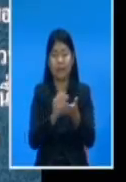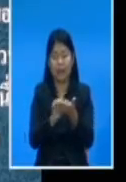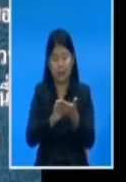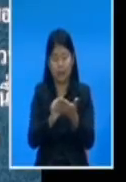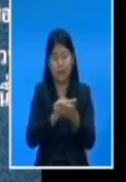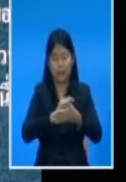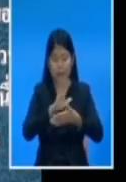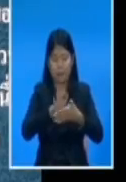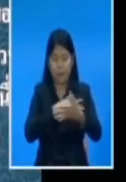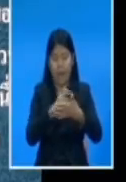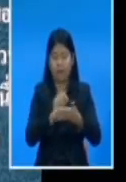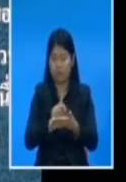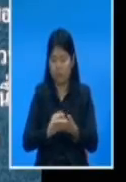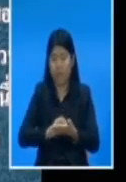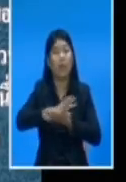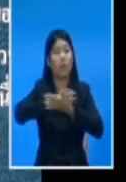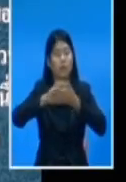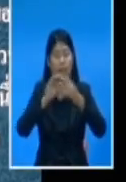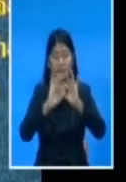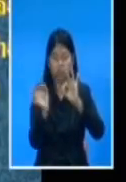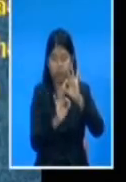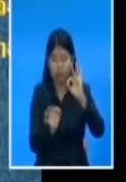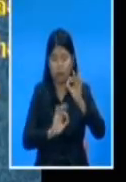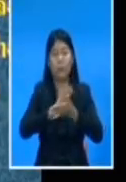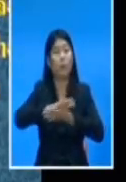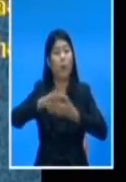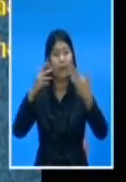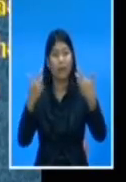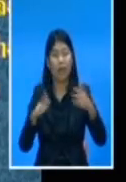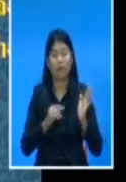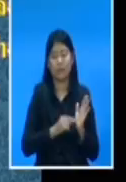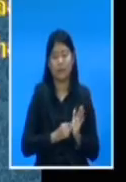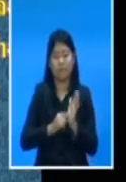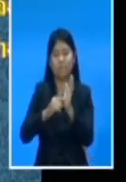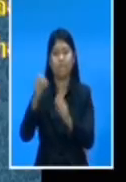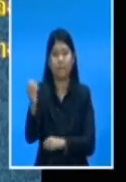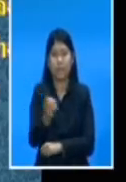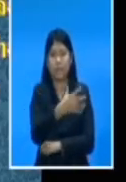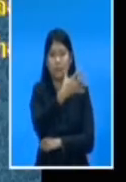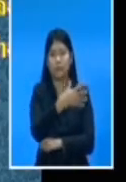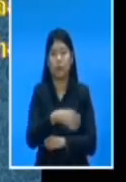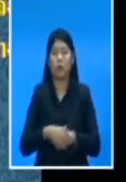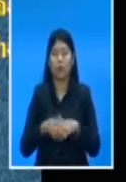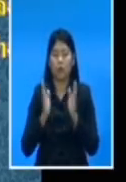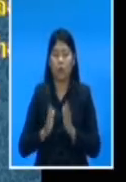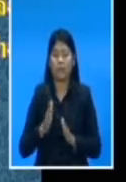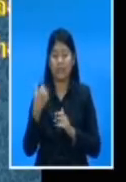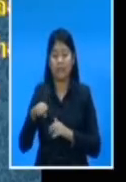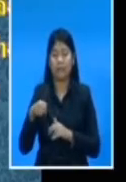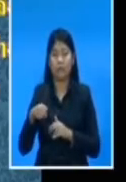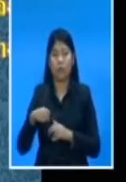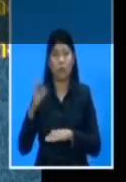มานำเสนอในสภาอย่างนี้ครับถามว่า10คนนั้นจะเก่งกาจมาจากไหนฮะ